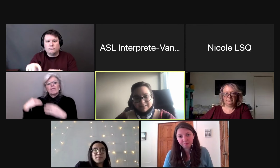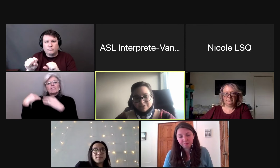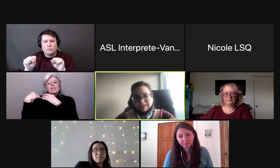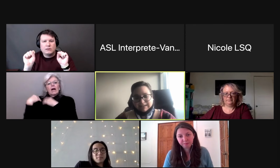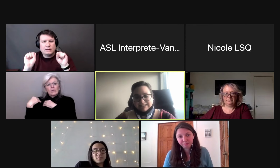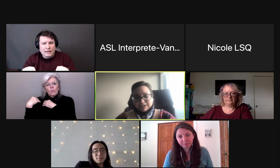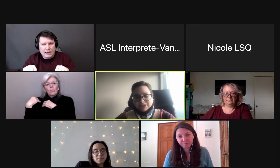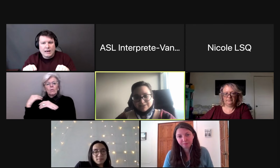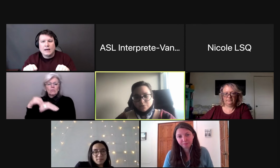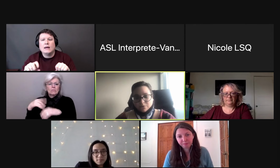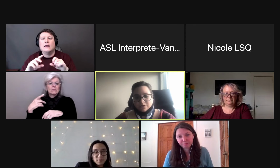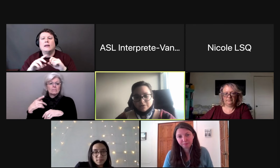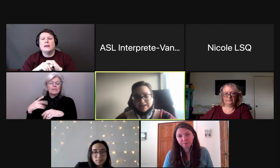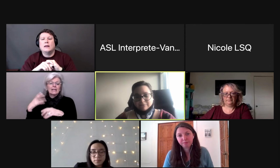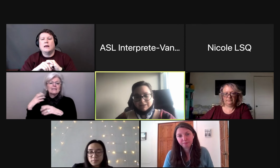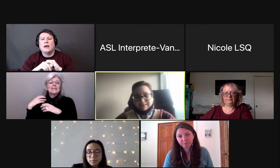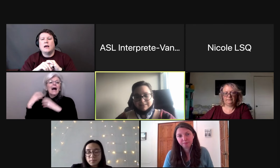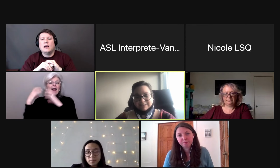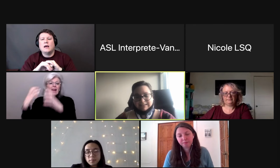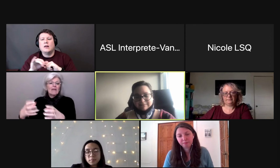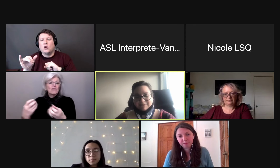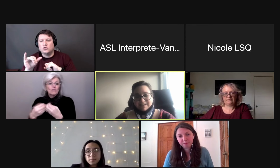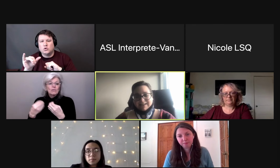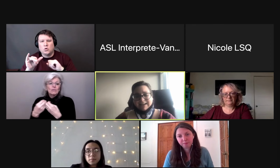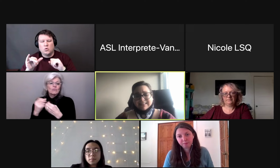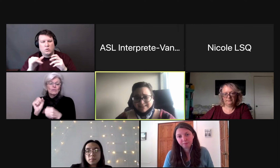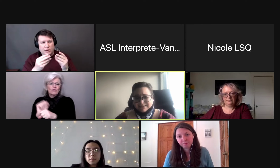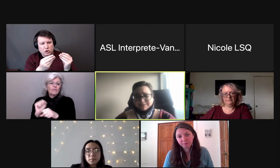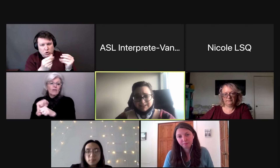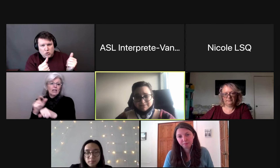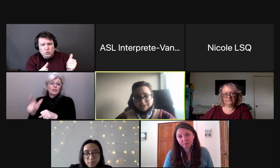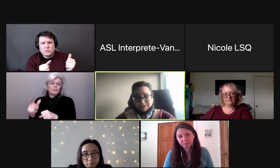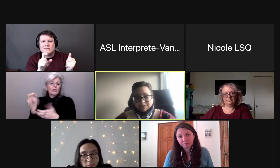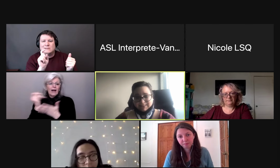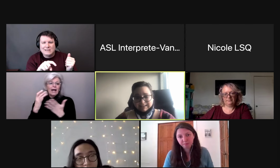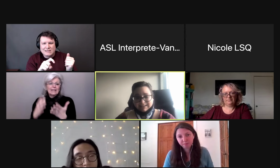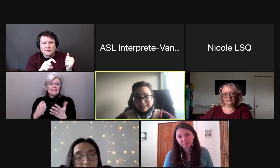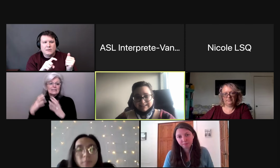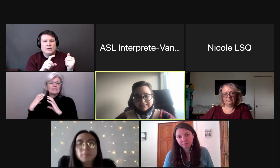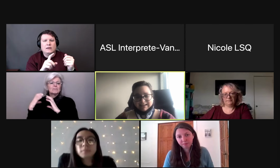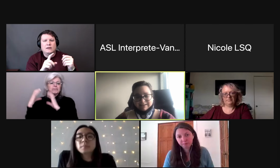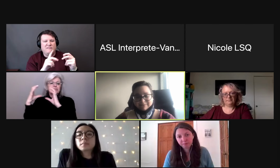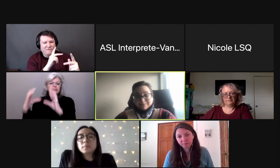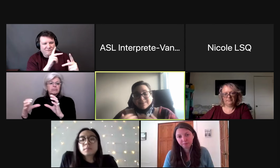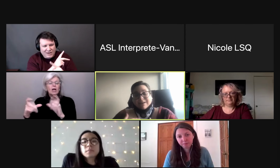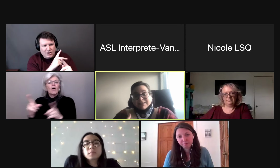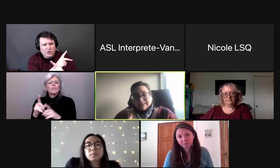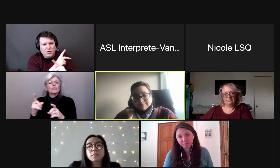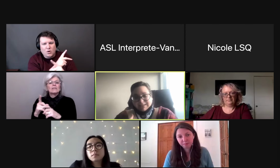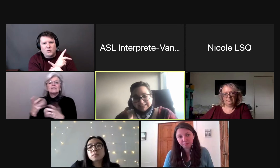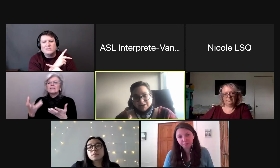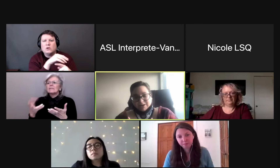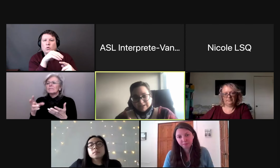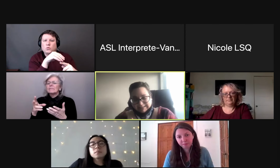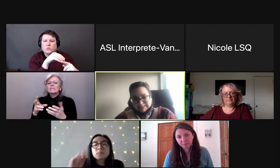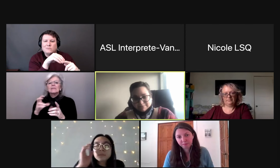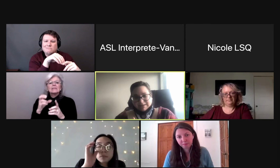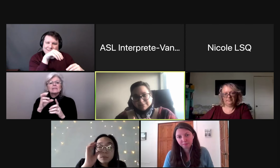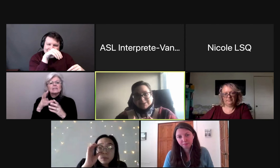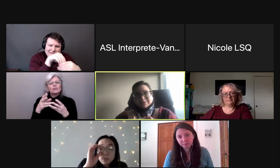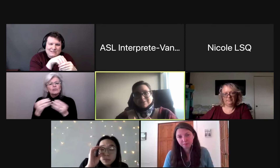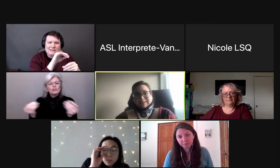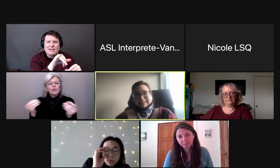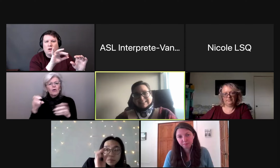'artiste. et là, les solutions doivent se développer au sein de l'organisation, même